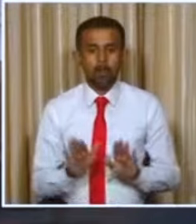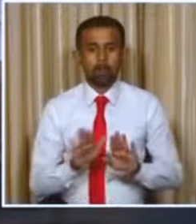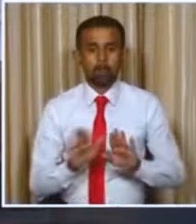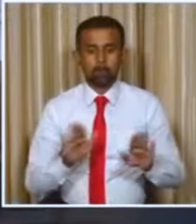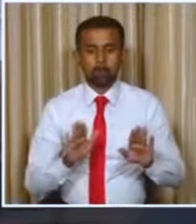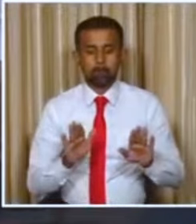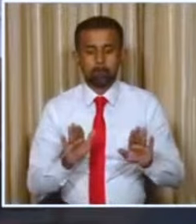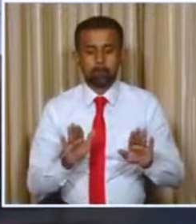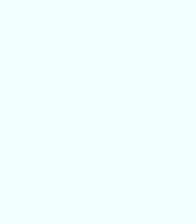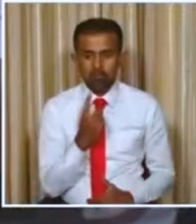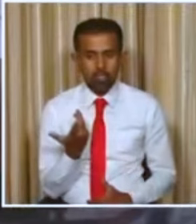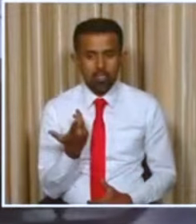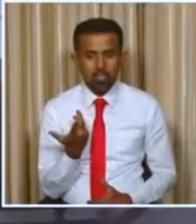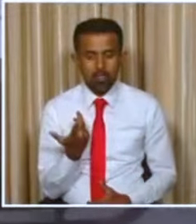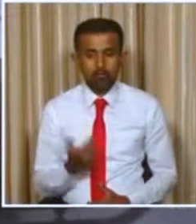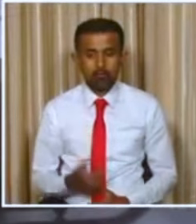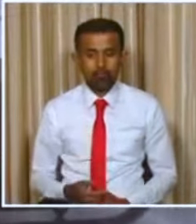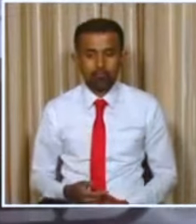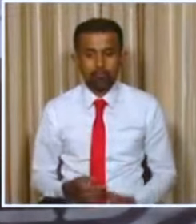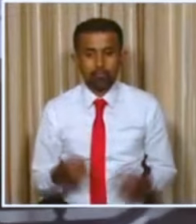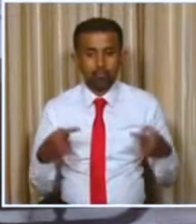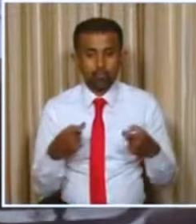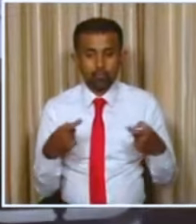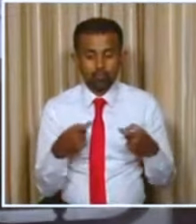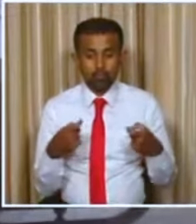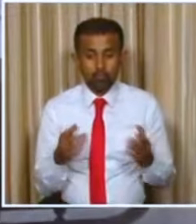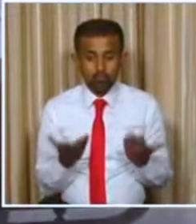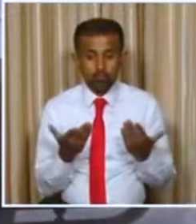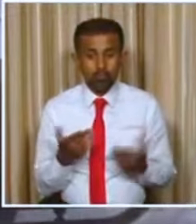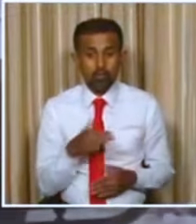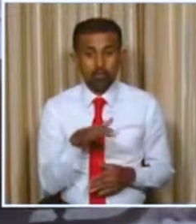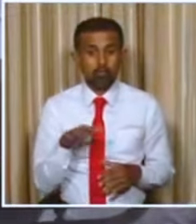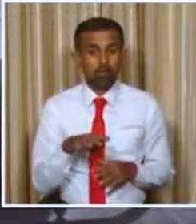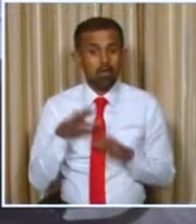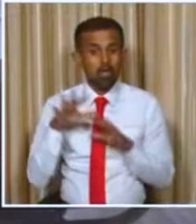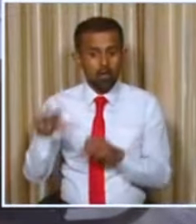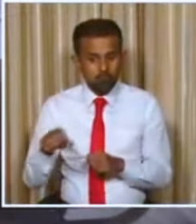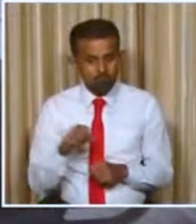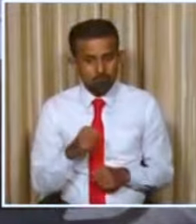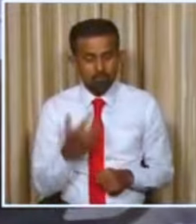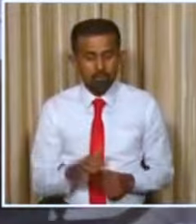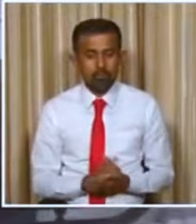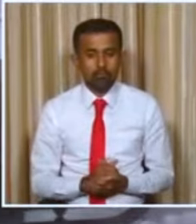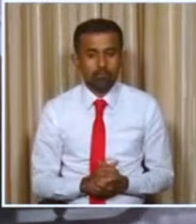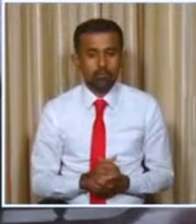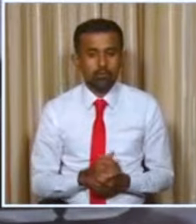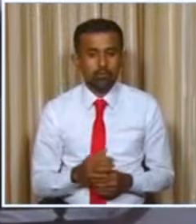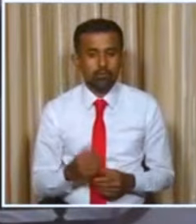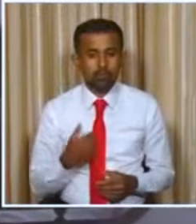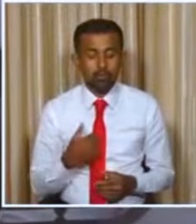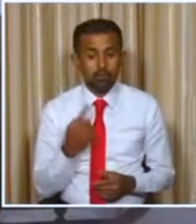எங்களுடைய மக்கள் அனுபவித்திருக்கிறார்கள். இவ்வளவு பெருந்தொகையான தங்கங்களை நீங்கள் கைப்பற்றினீர்கள், அவை எந்தளவு நேர்த்தியாக அங்கே